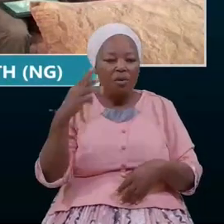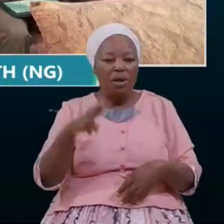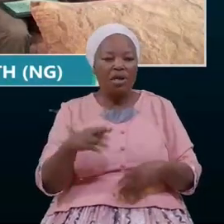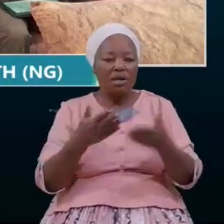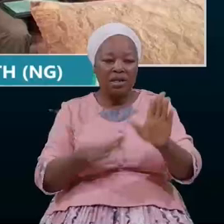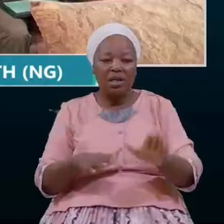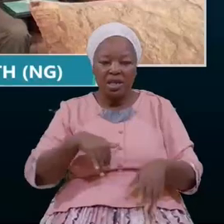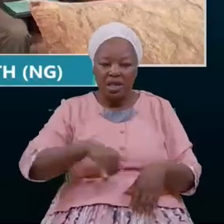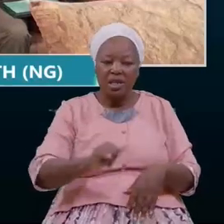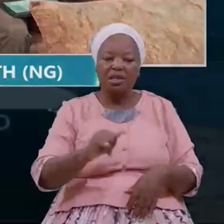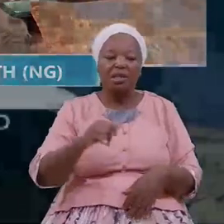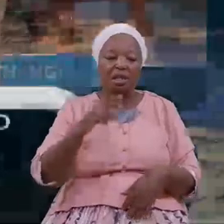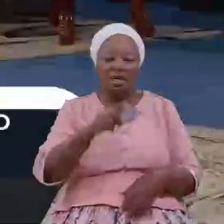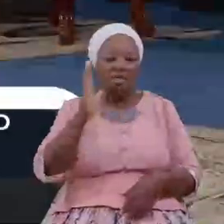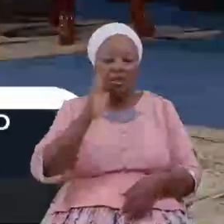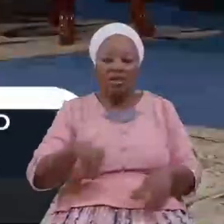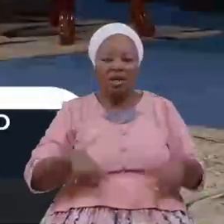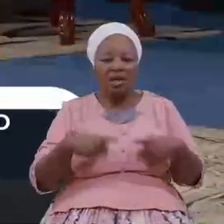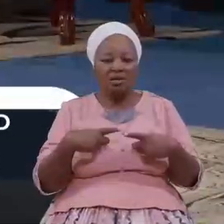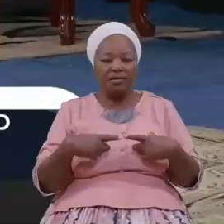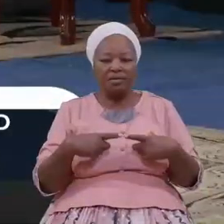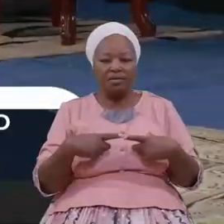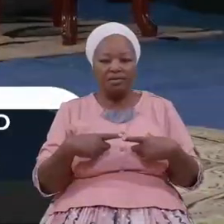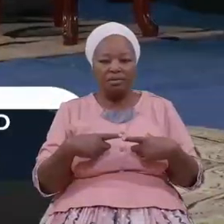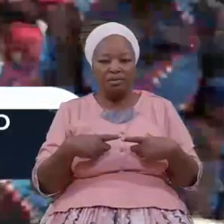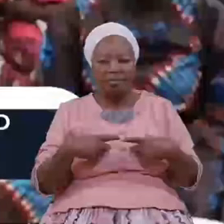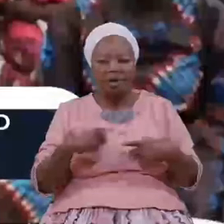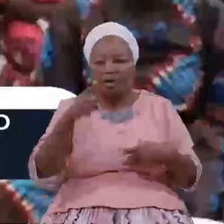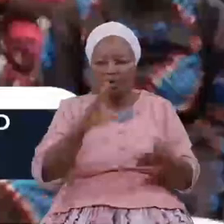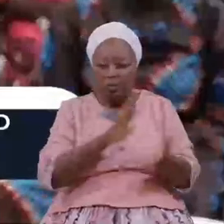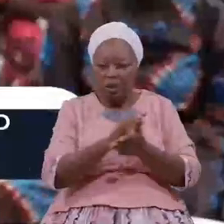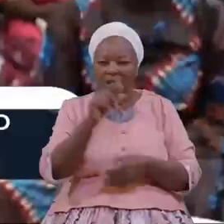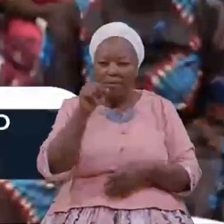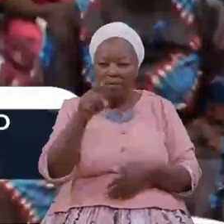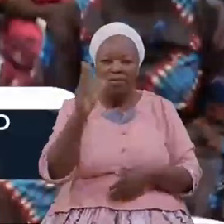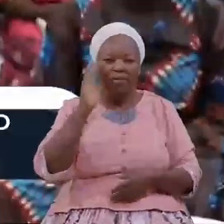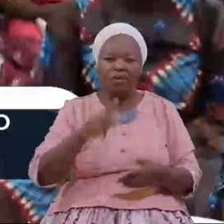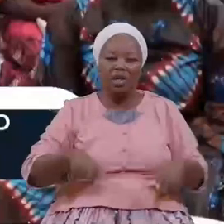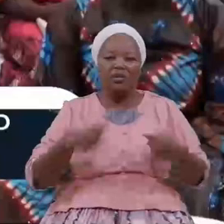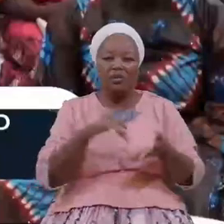quand même il serait mort. Vous croyez, vous allez vivre.